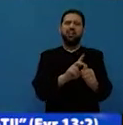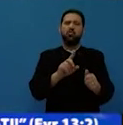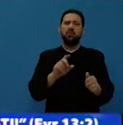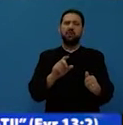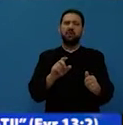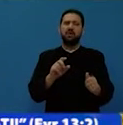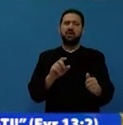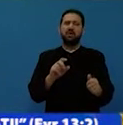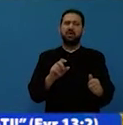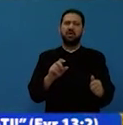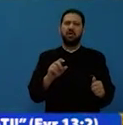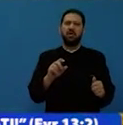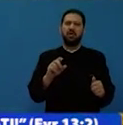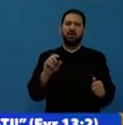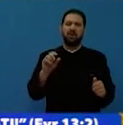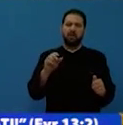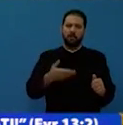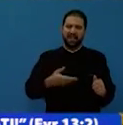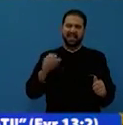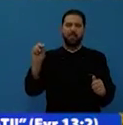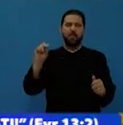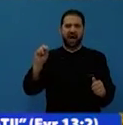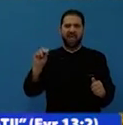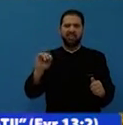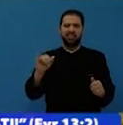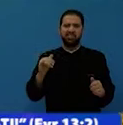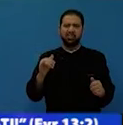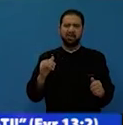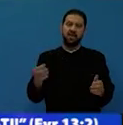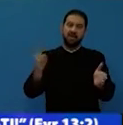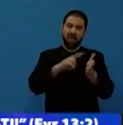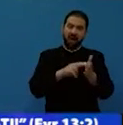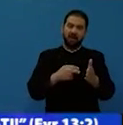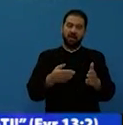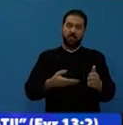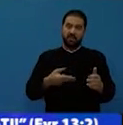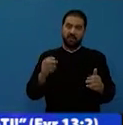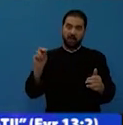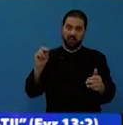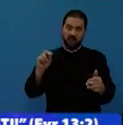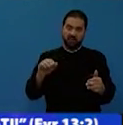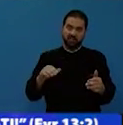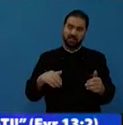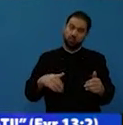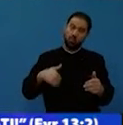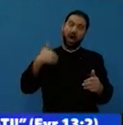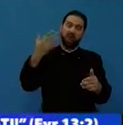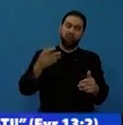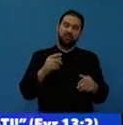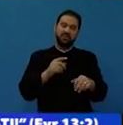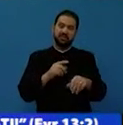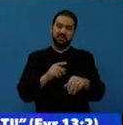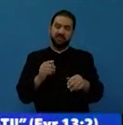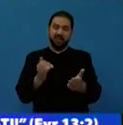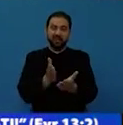Paisie, iar cuviosul Paisie, după acest moment, ca să primească harul și binecuvântarea lui